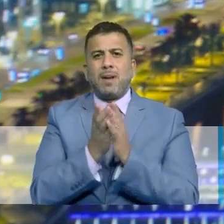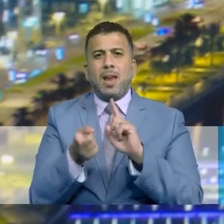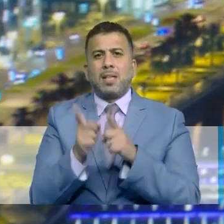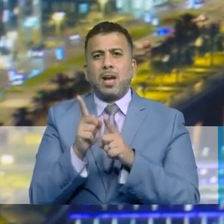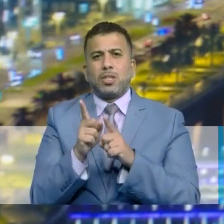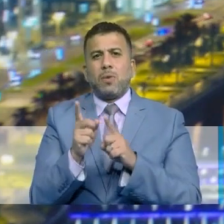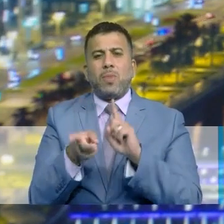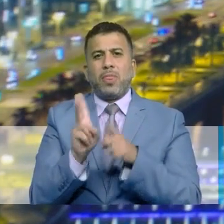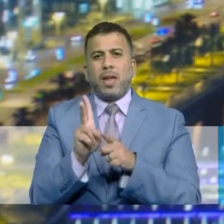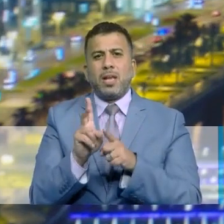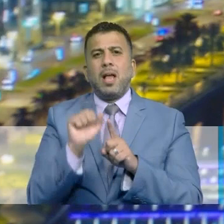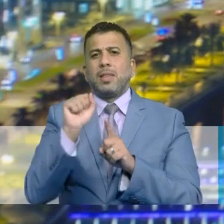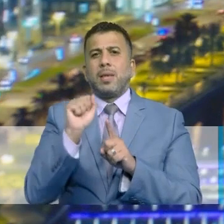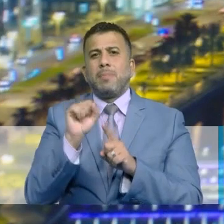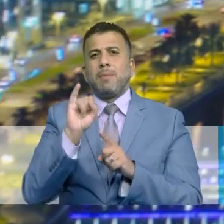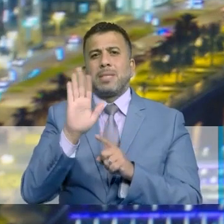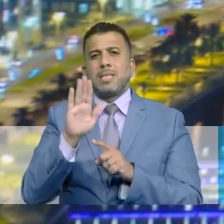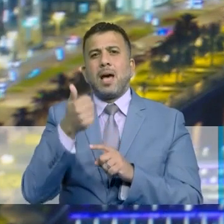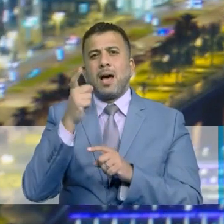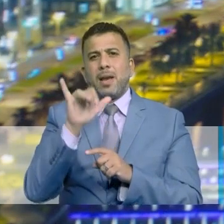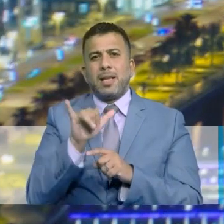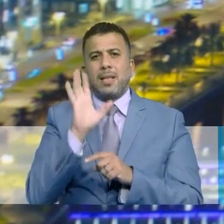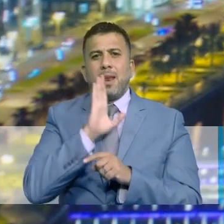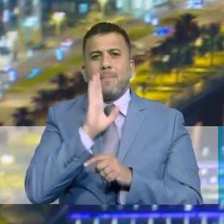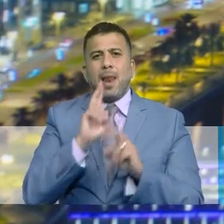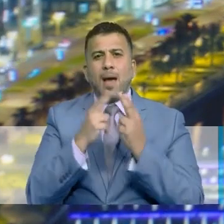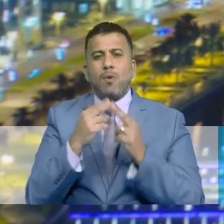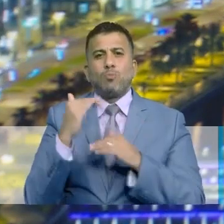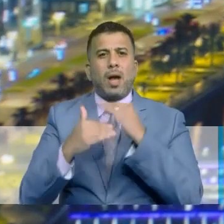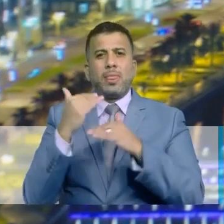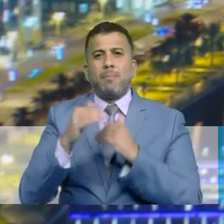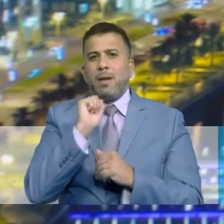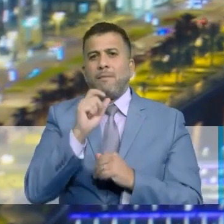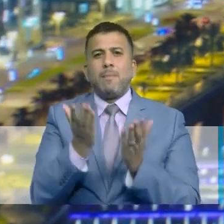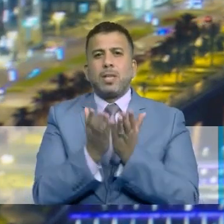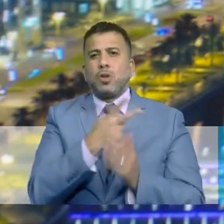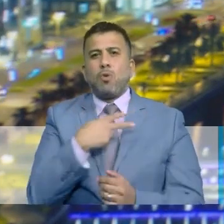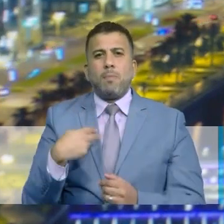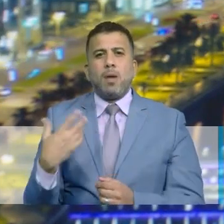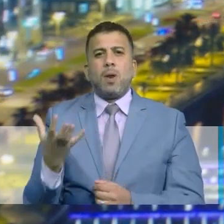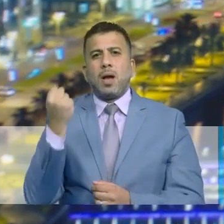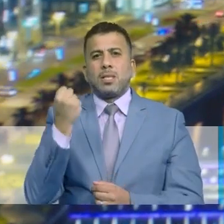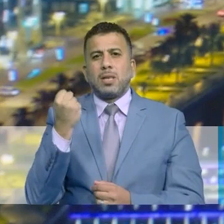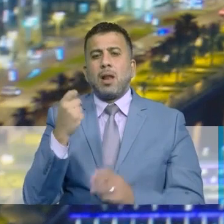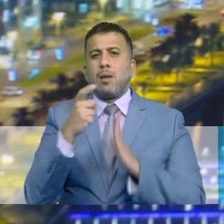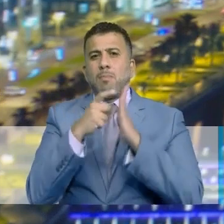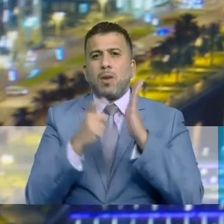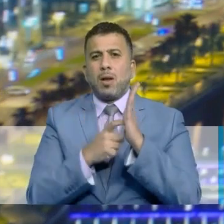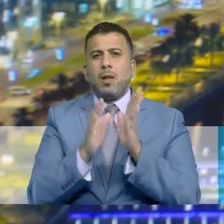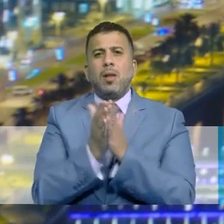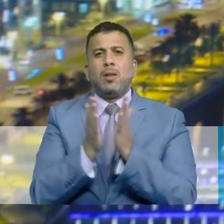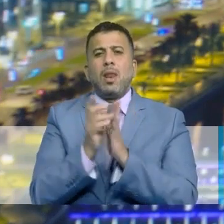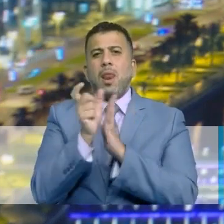الصفين الحادي عشر والثاني عشر ضمن مساريا التعليم العام والمتقدم في المدارس الحكوميه والخاصه